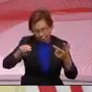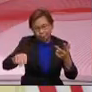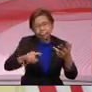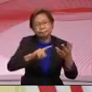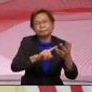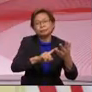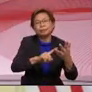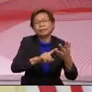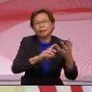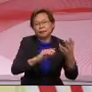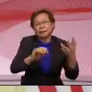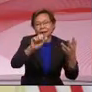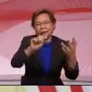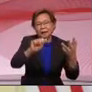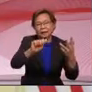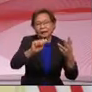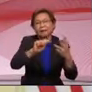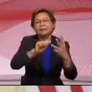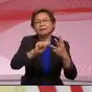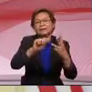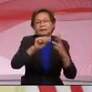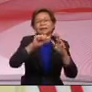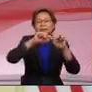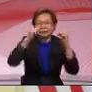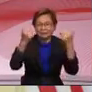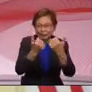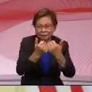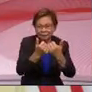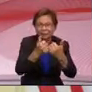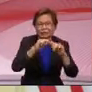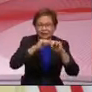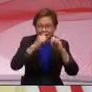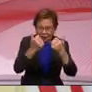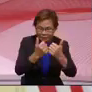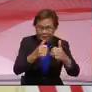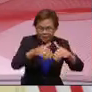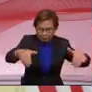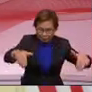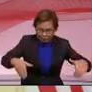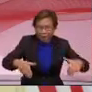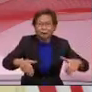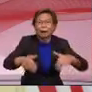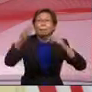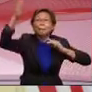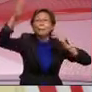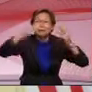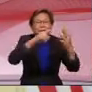APMM dan Agensi Keselamatan Sempadan Malaysia akan terus